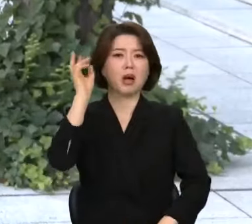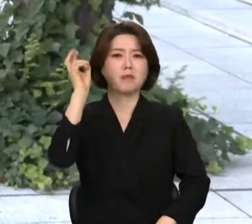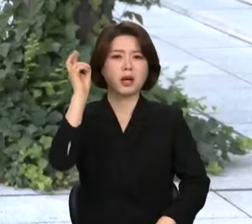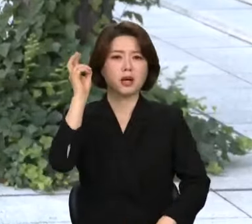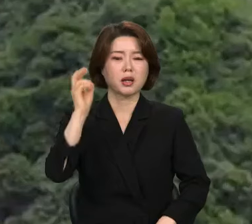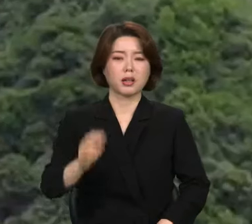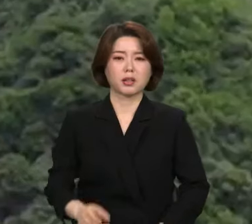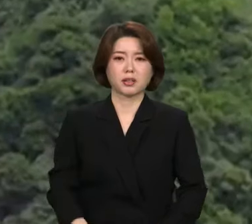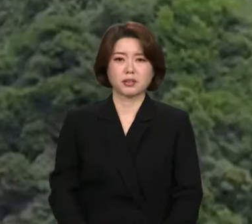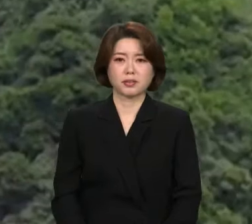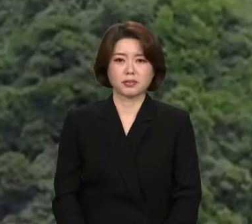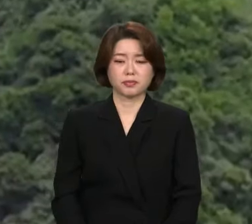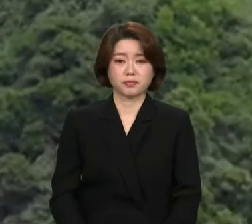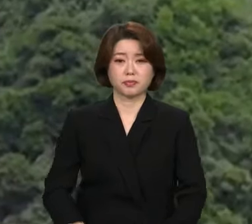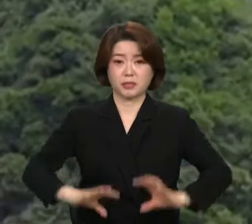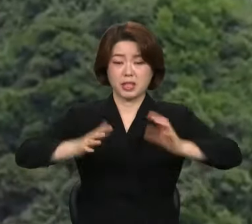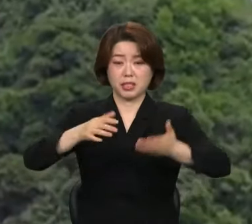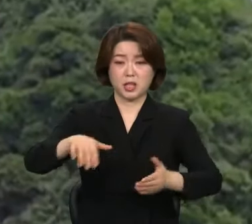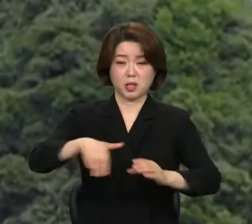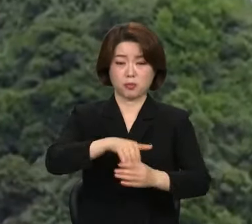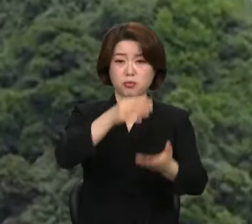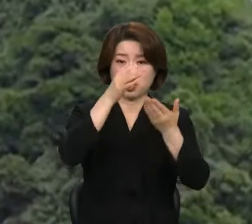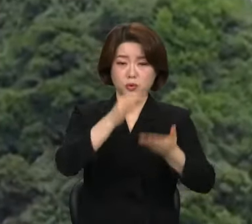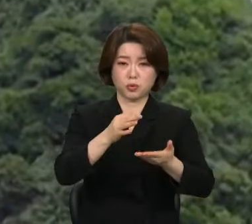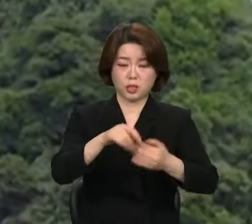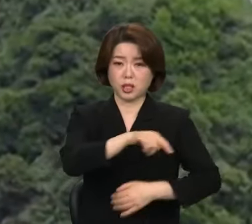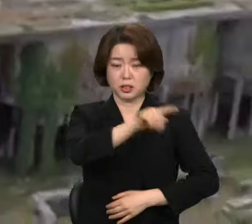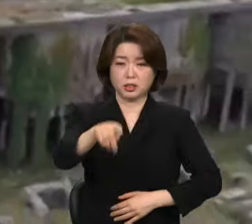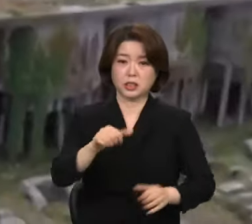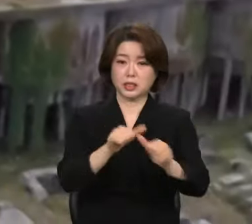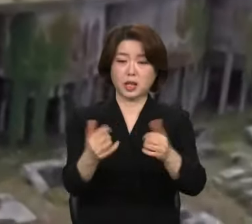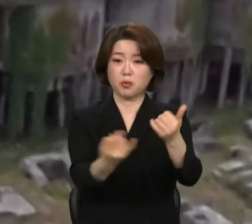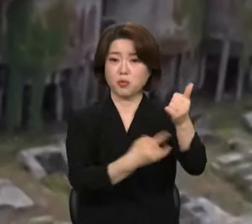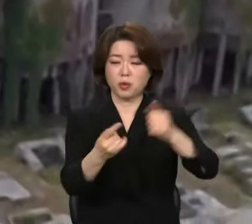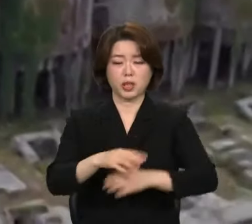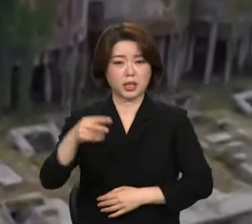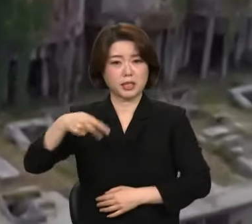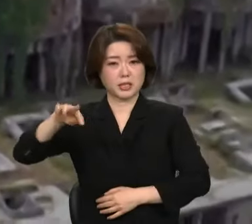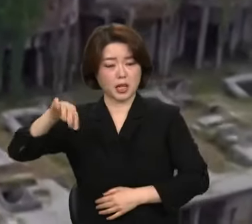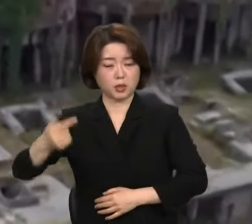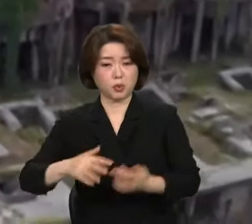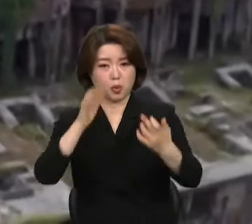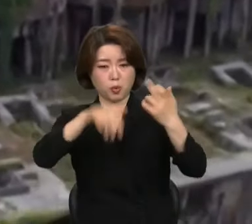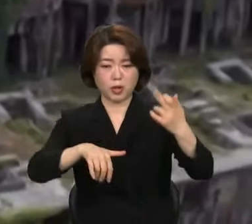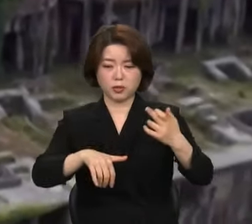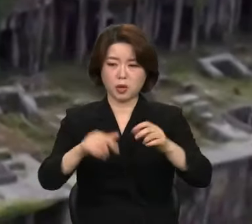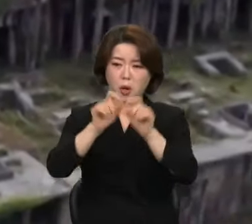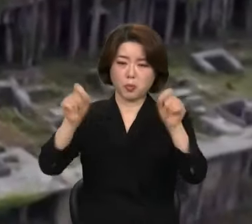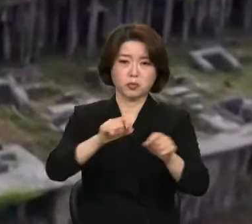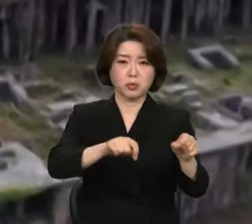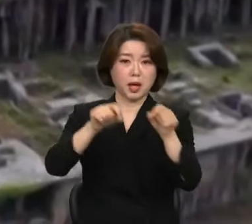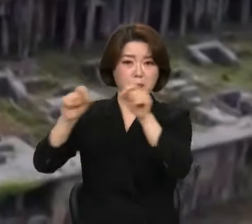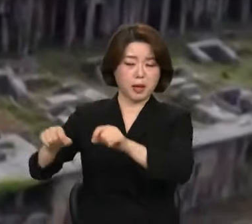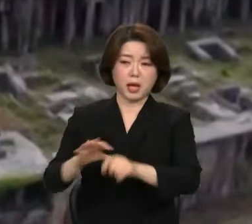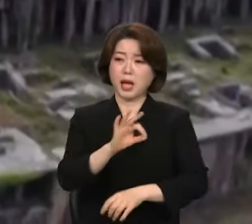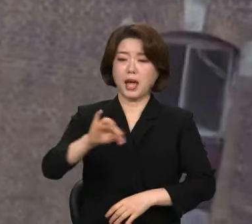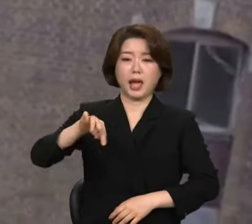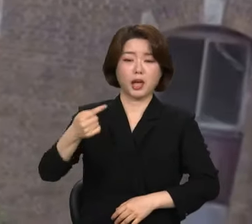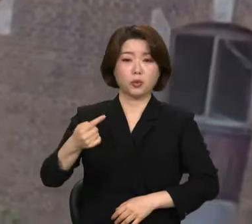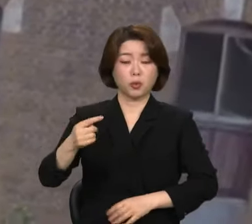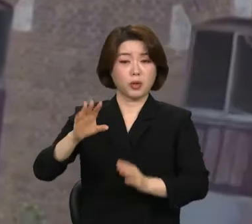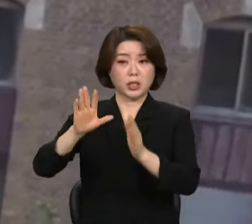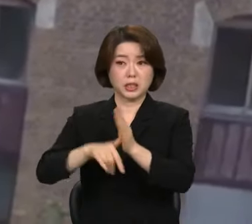있습니다. 세계유산위원회 자문기구는 최근 사도광산 등재 보류 판정을 내리면서 에도시대 이후 근대